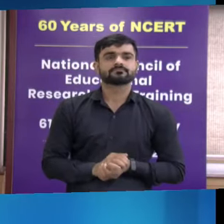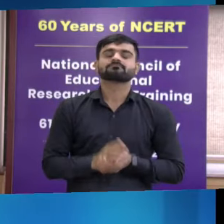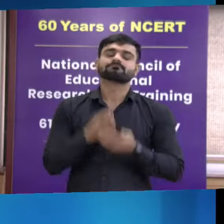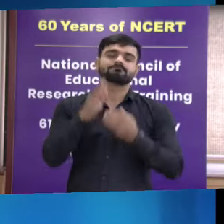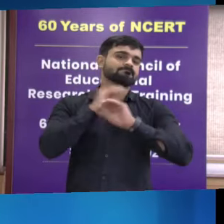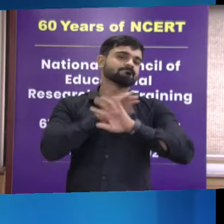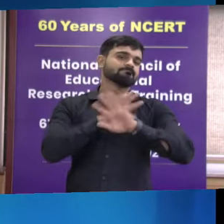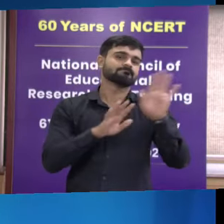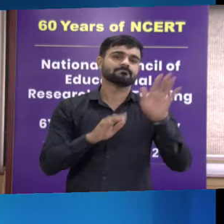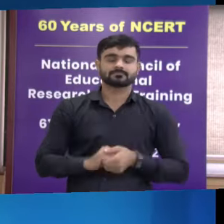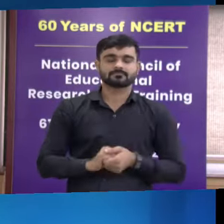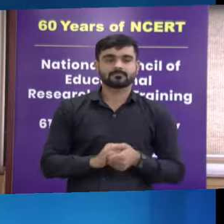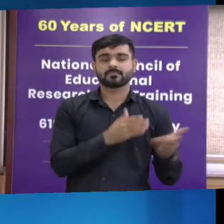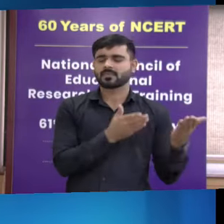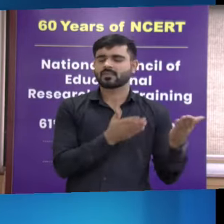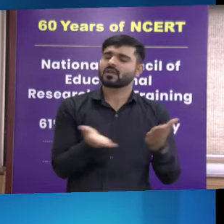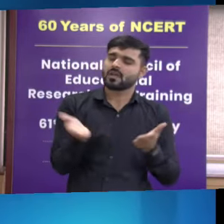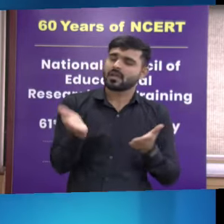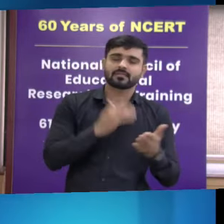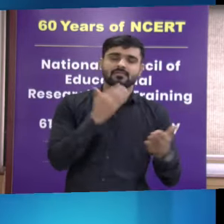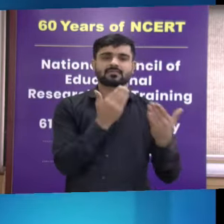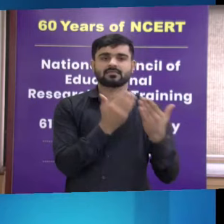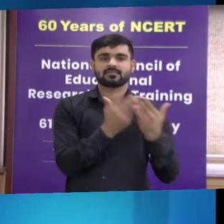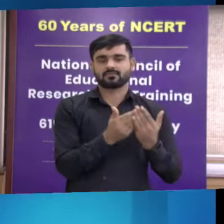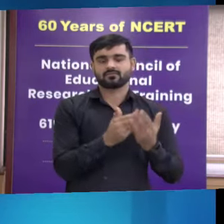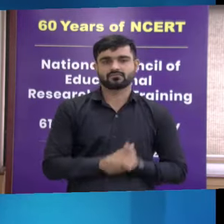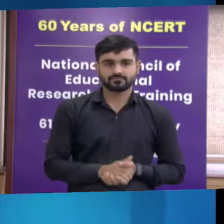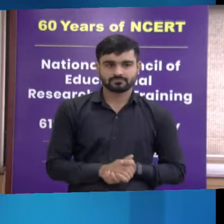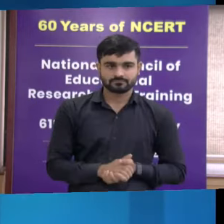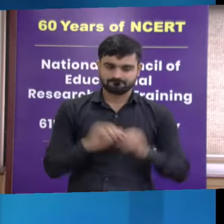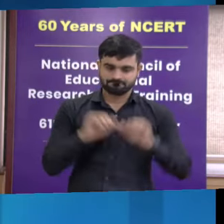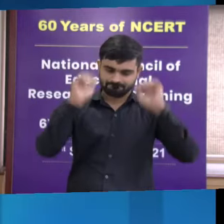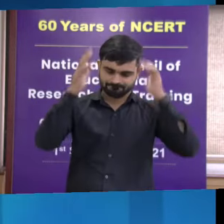डाला। मैं उनका पुनः धन्यवाद ज्ञापित करता हूं।